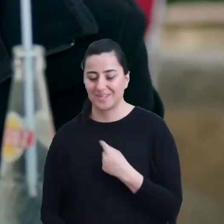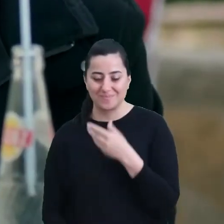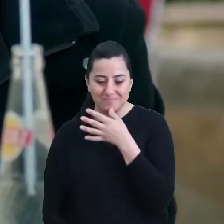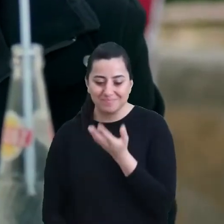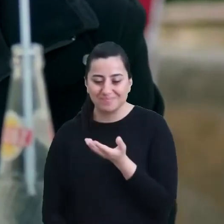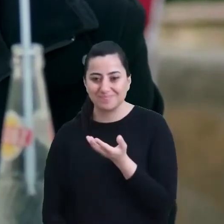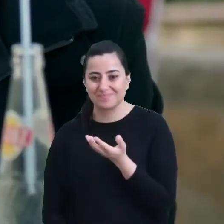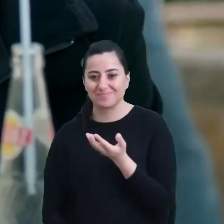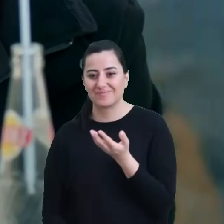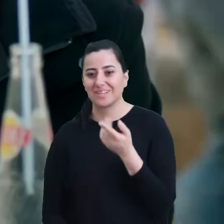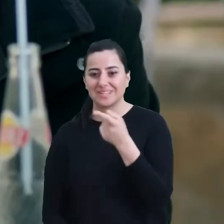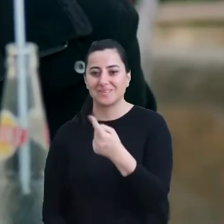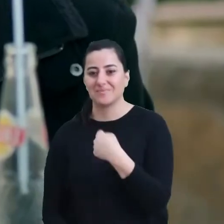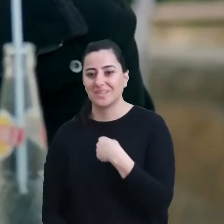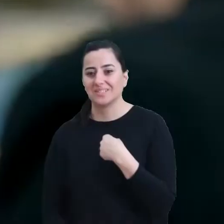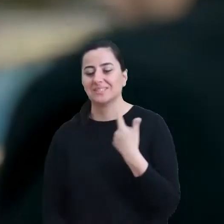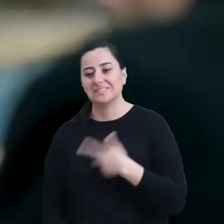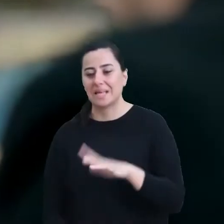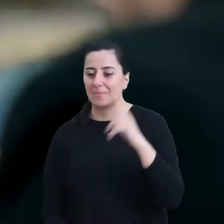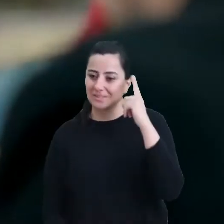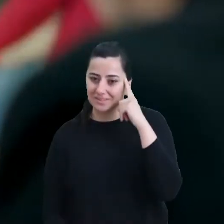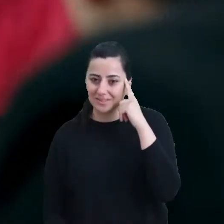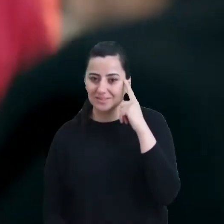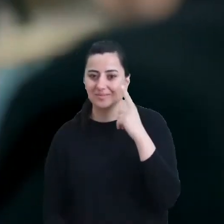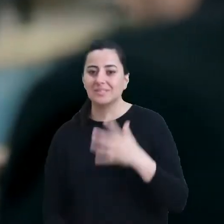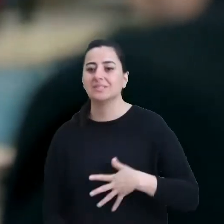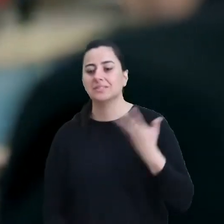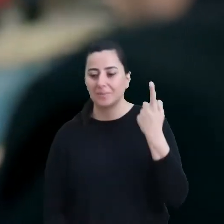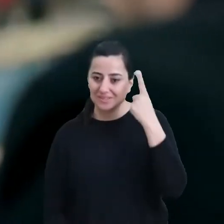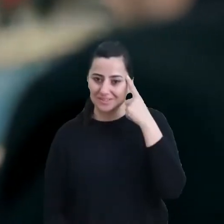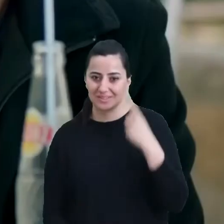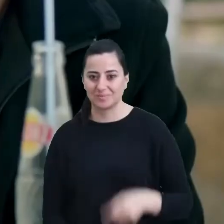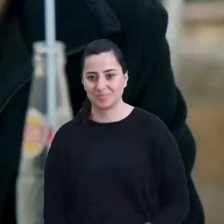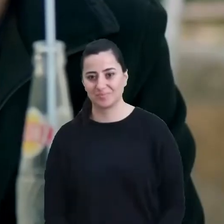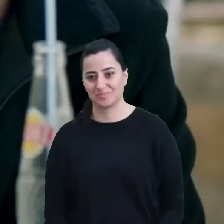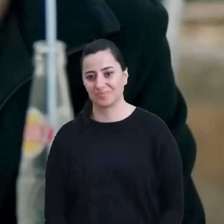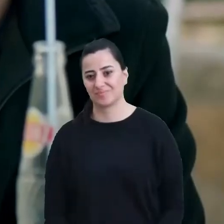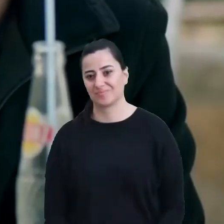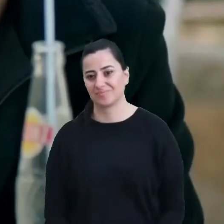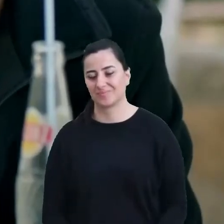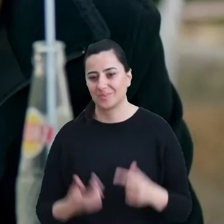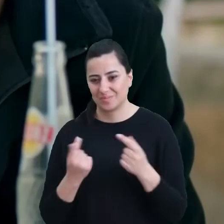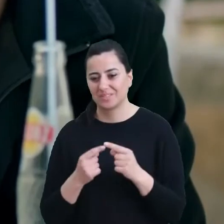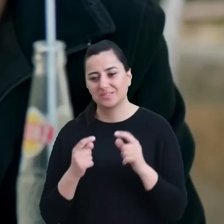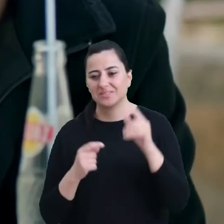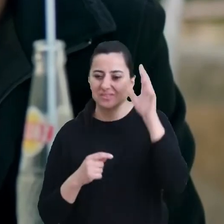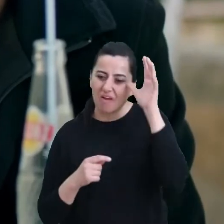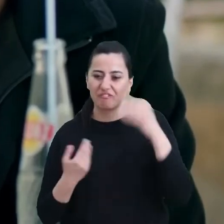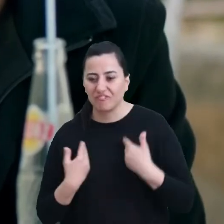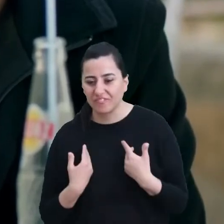bileyim, sen beni sevmezsin, istemezsin diye şey ettim ben. Hani biraz saf